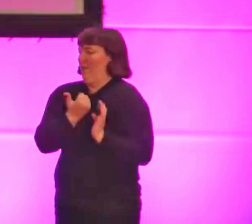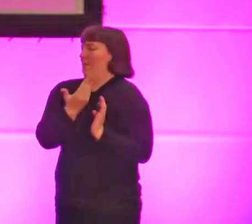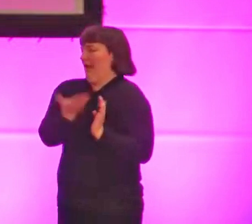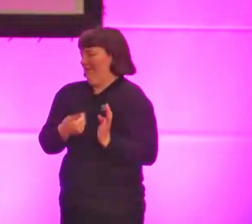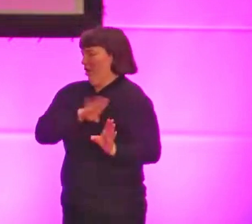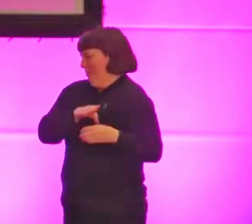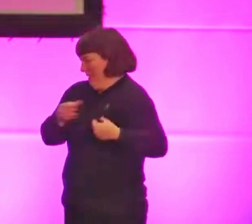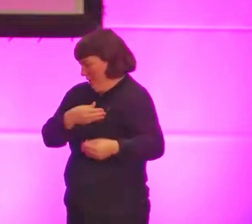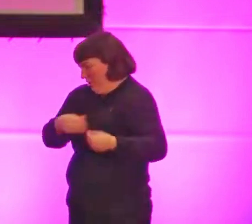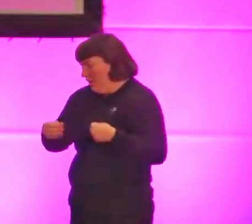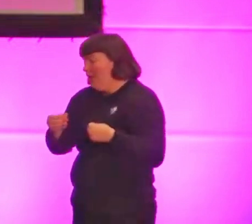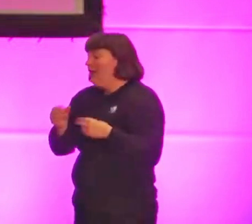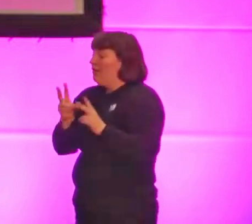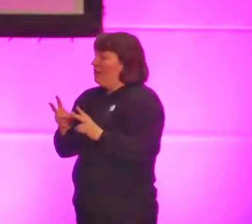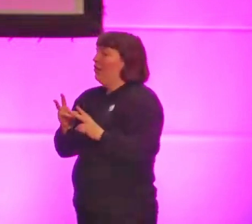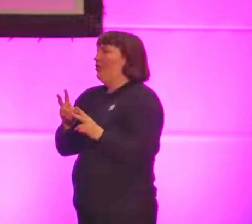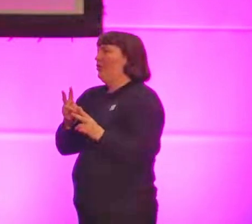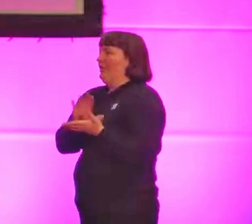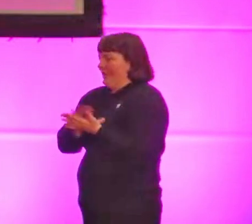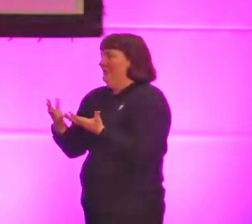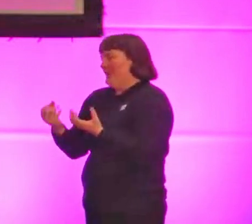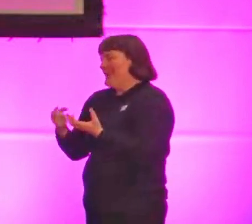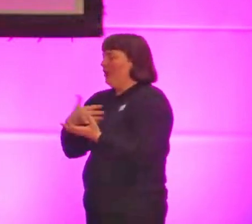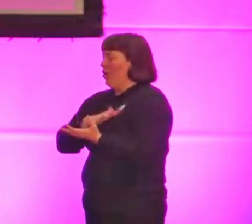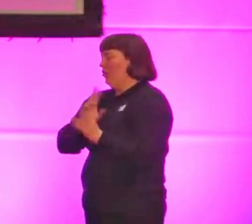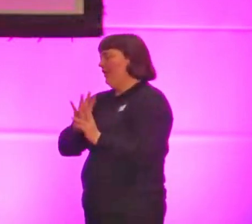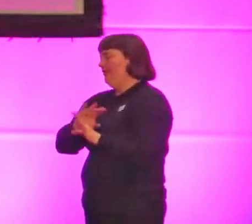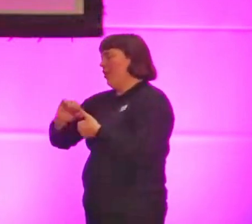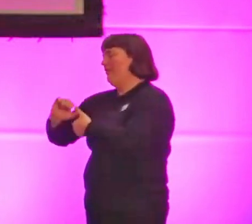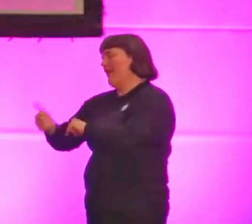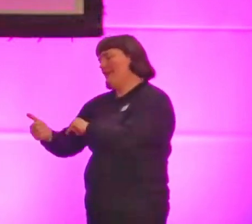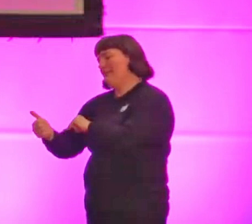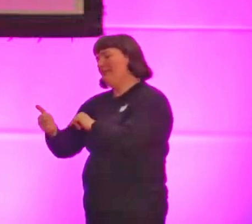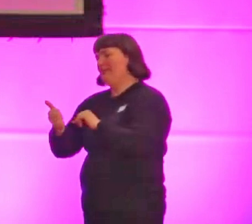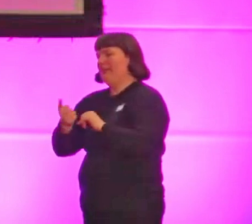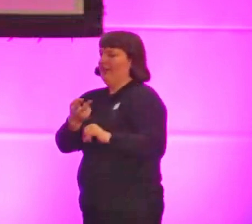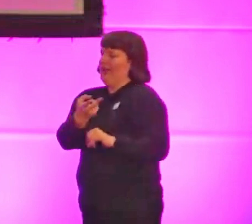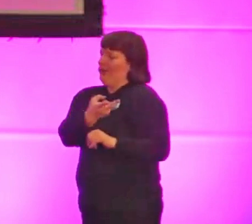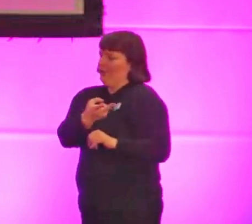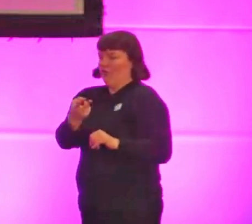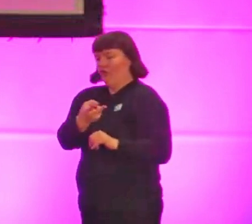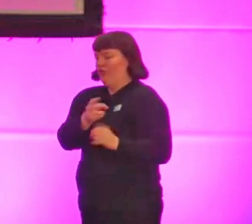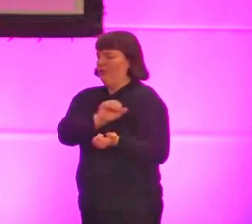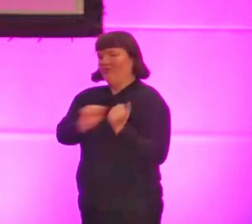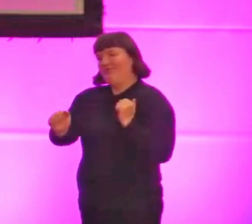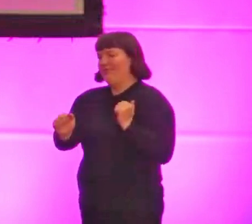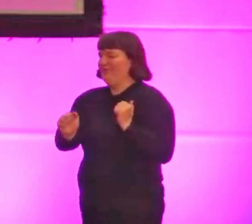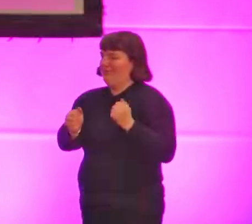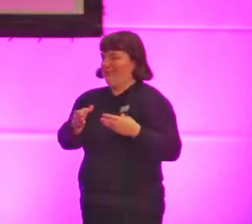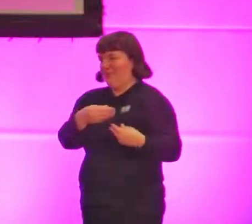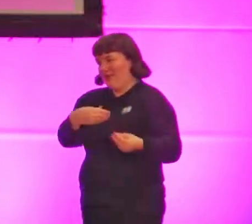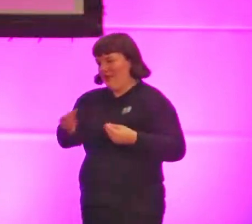Och sen hade vi också i praktiken en överenskommelse om att de inte skulle lämna ut något